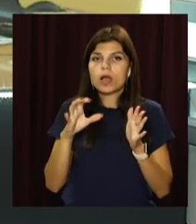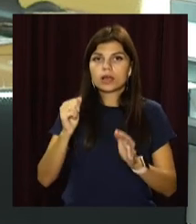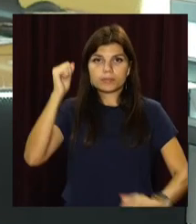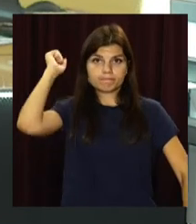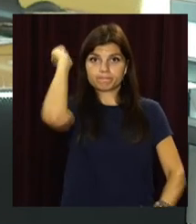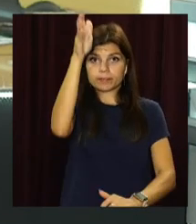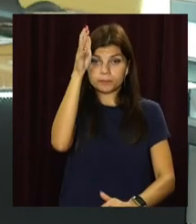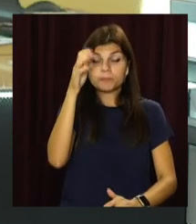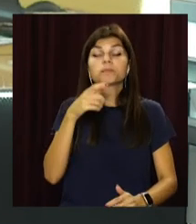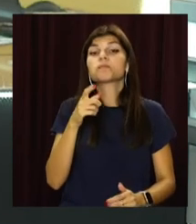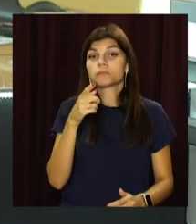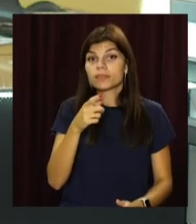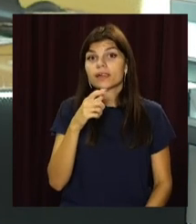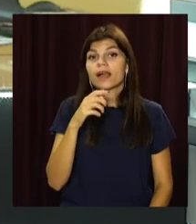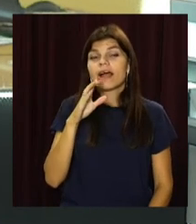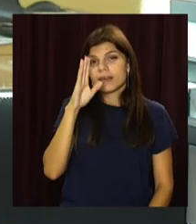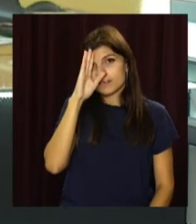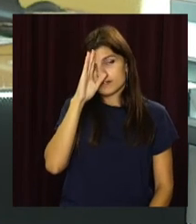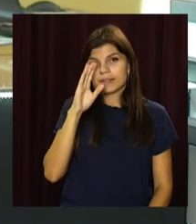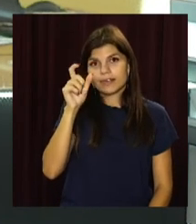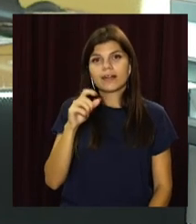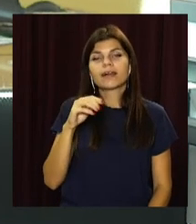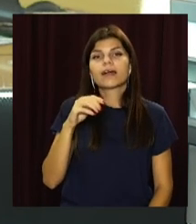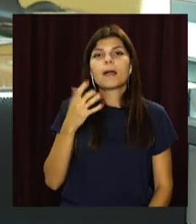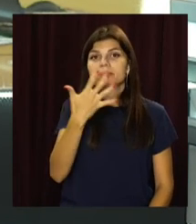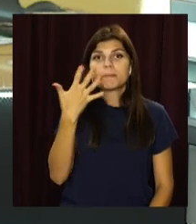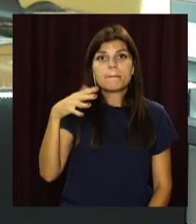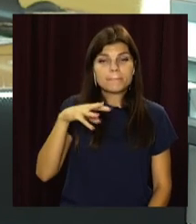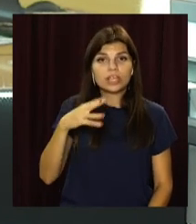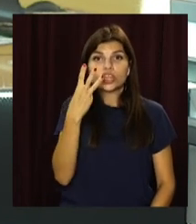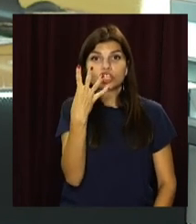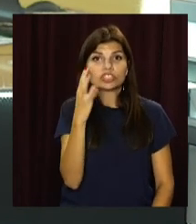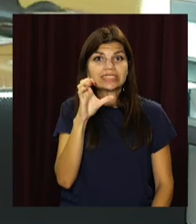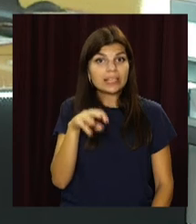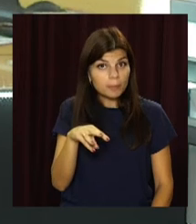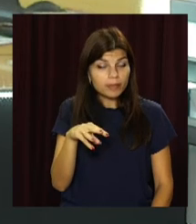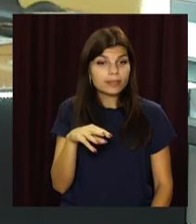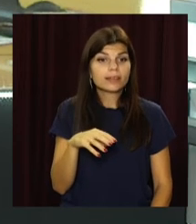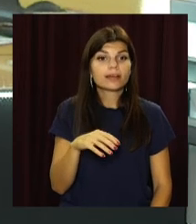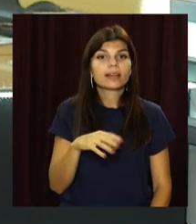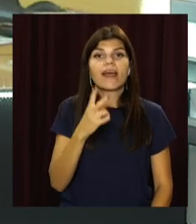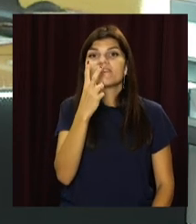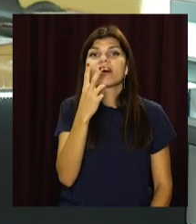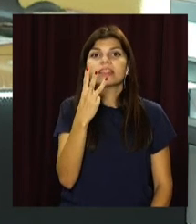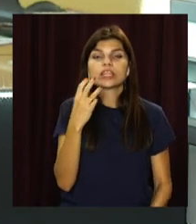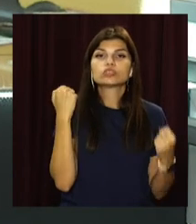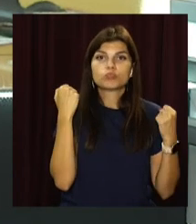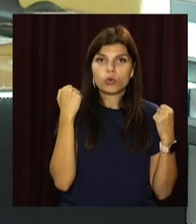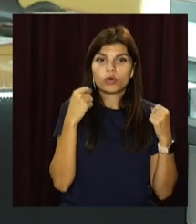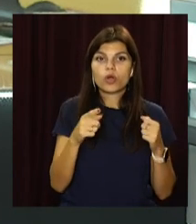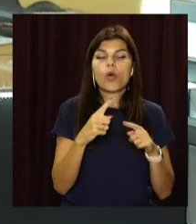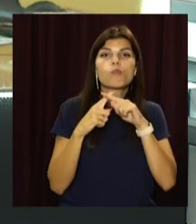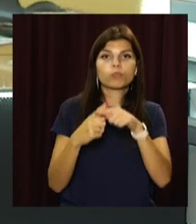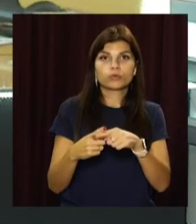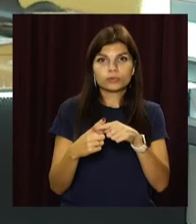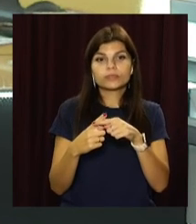списа. Результат Владислава Білого – 55 метрів 34 сантиметри. 23-річний спортсмен